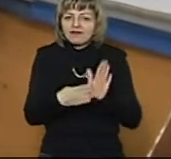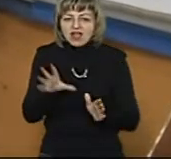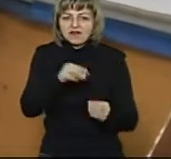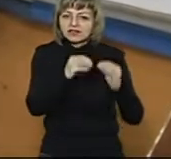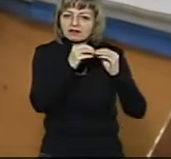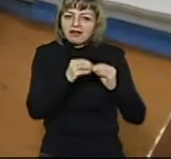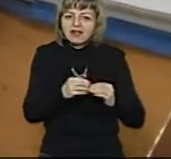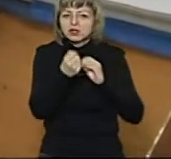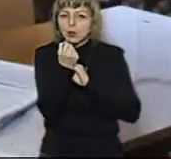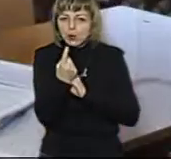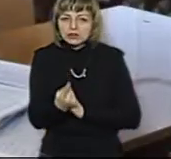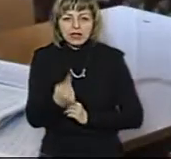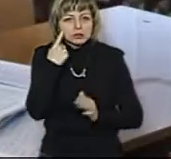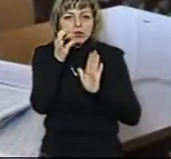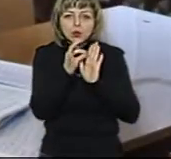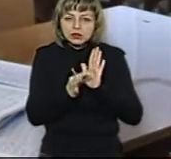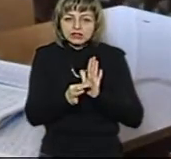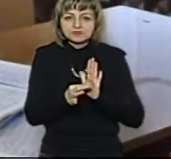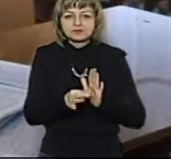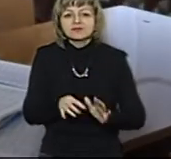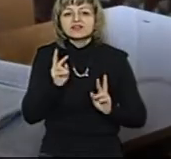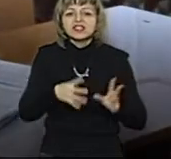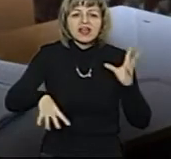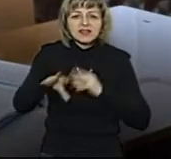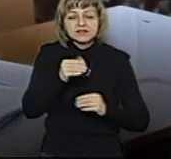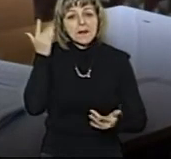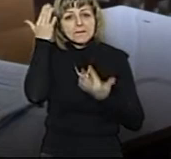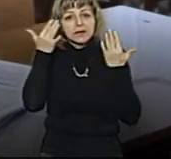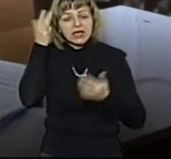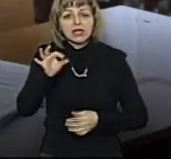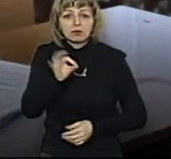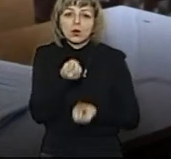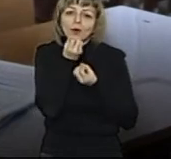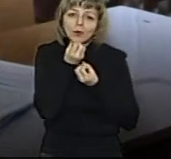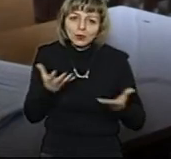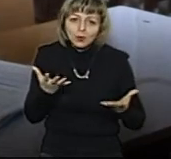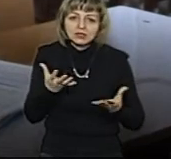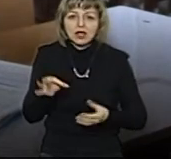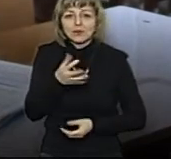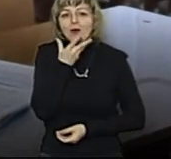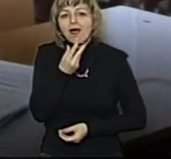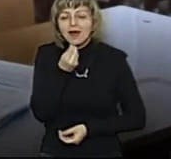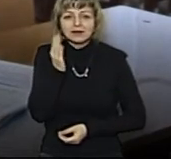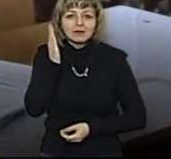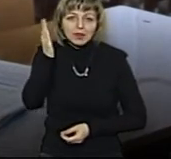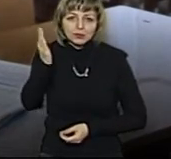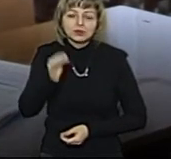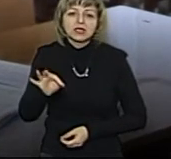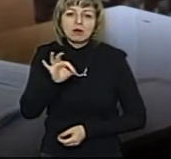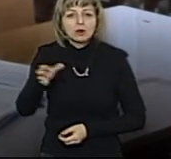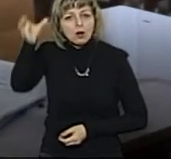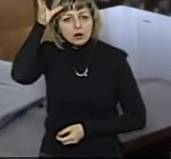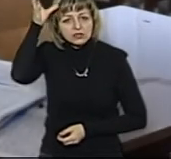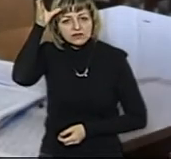10, 11, 12. Як і всі мріяла, напевне, про хороше, про гарне майбутнє, про